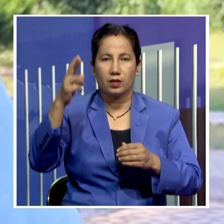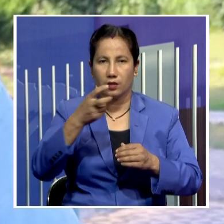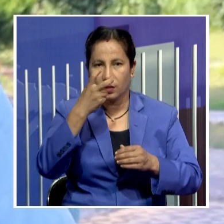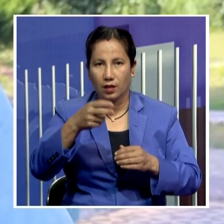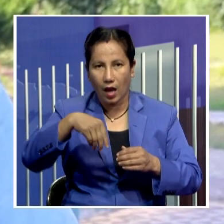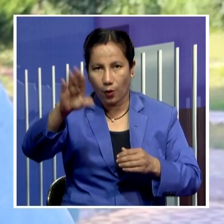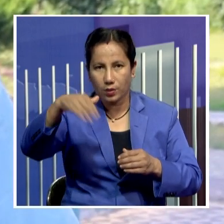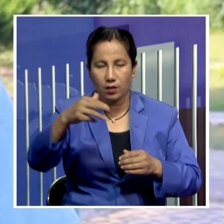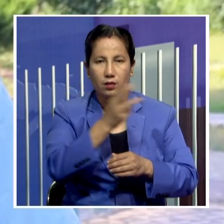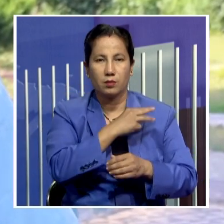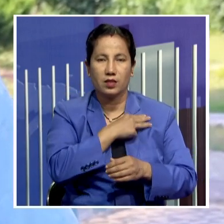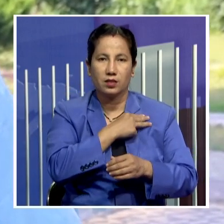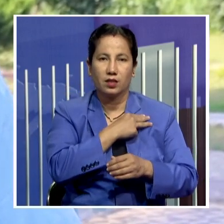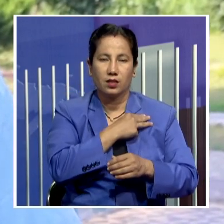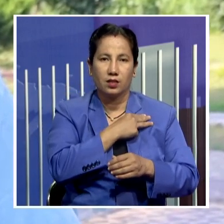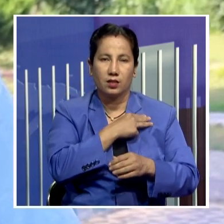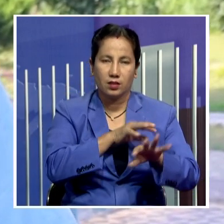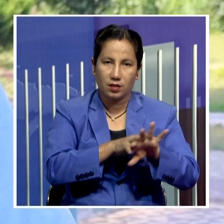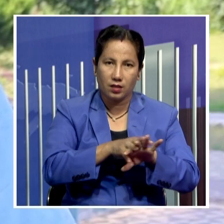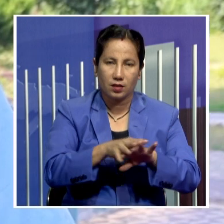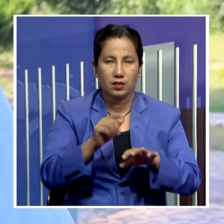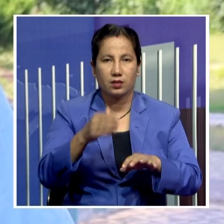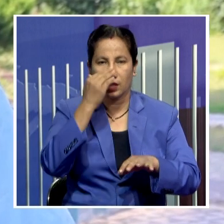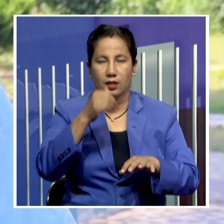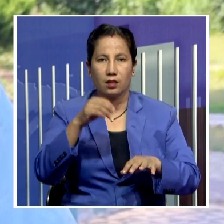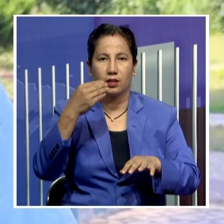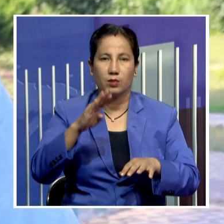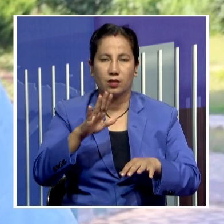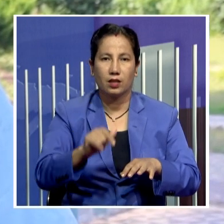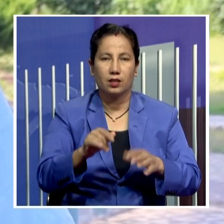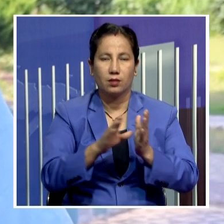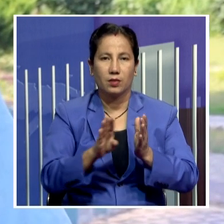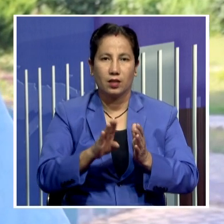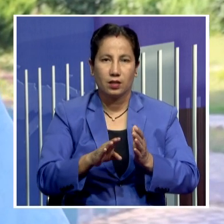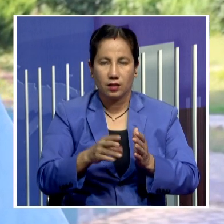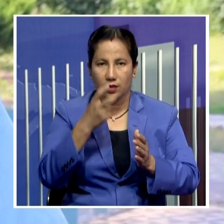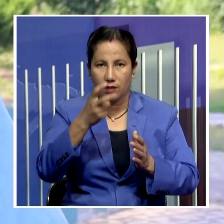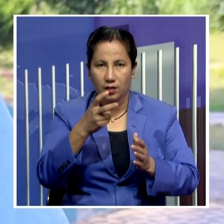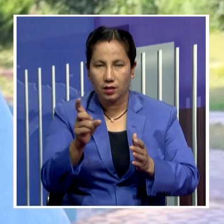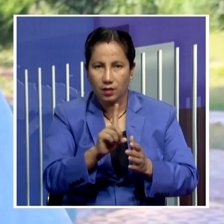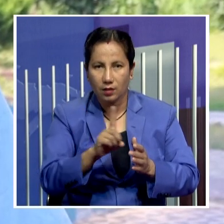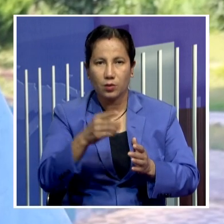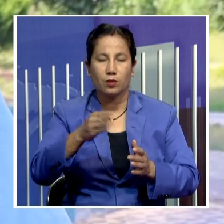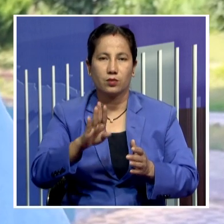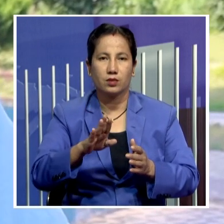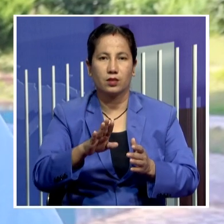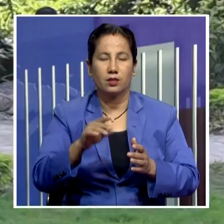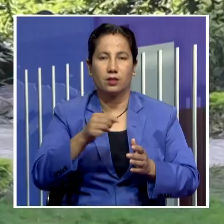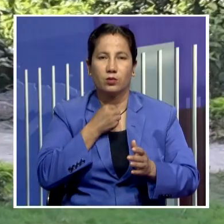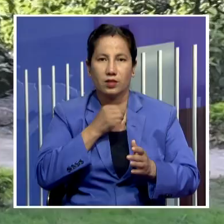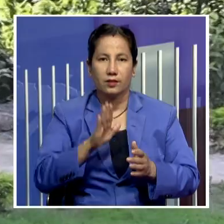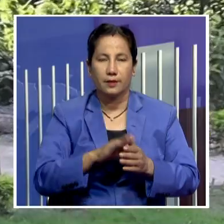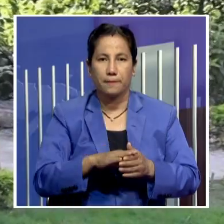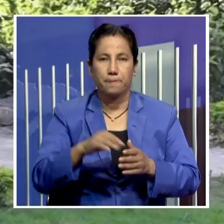आवत जावत मान्छेको फ्लो पनि बढिरहेछ। त्यसकारणले भन्न सकिन्छ कि यसबाट प्रत्यक्ष लाभान्वित सबैलाई हुन्छ भन्ने कुरा म विश्वास